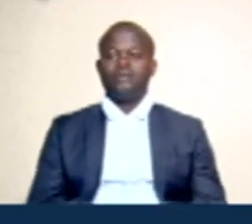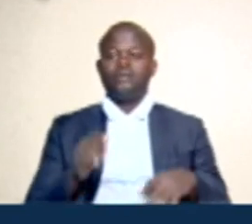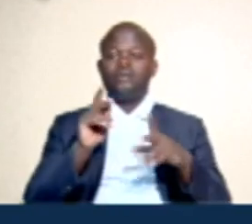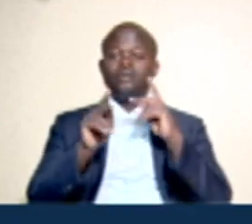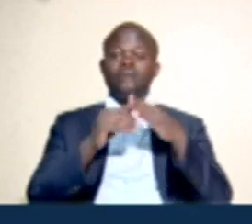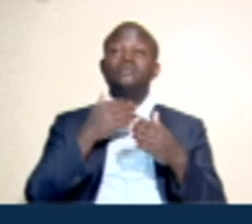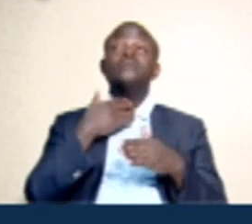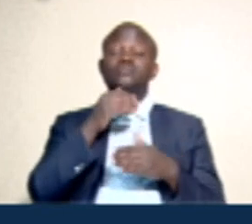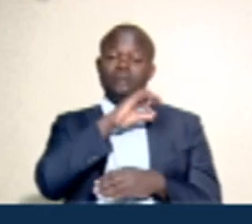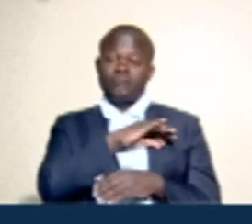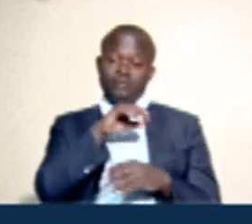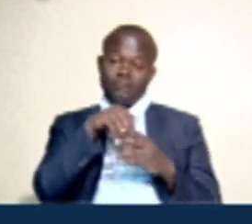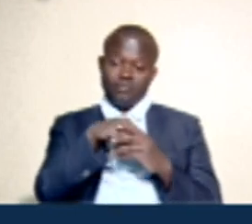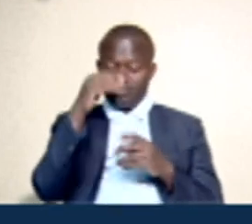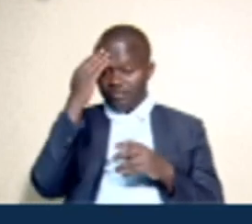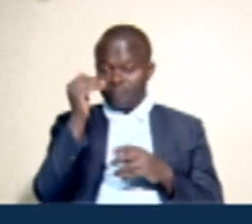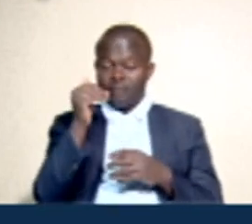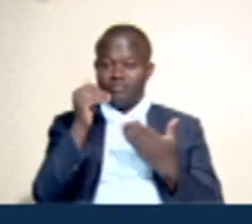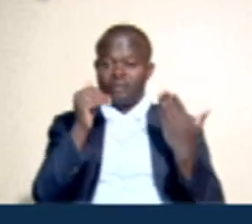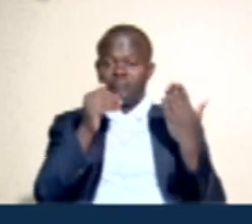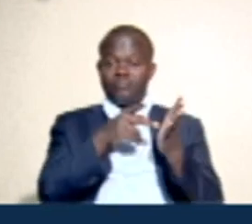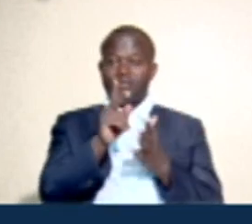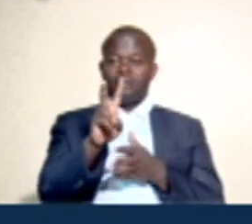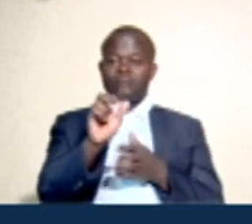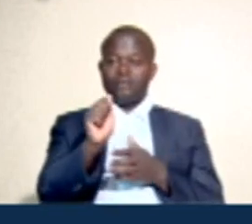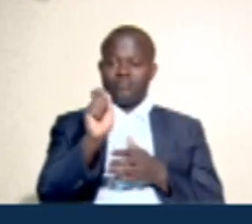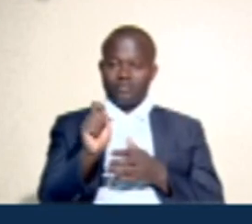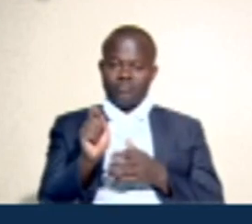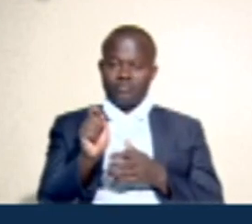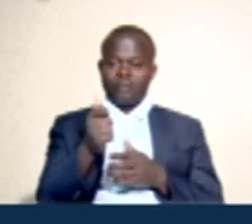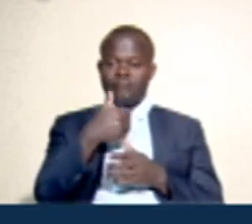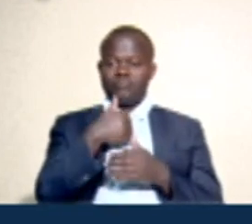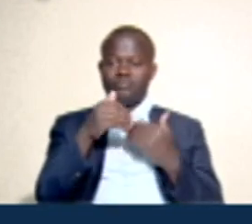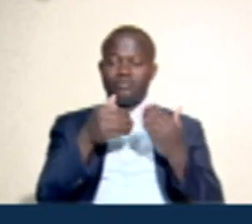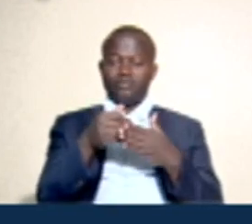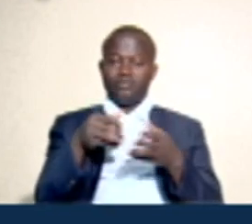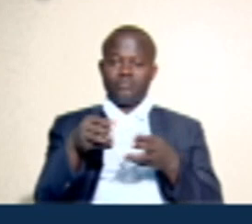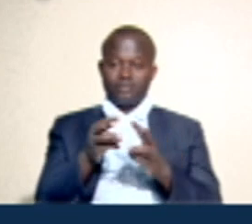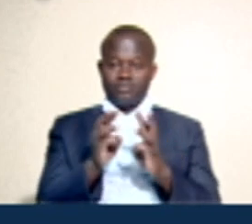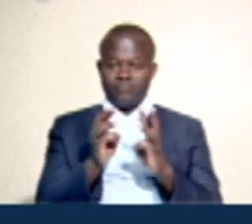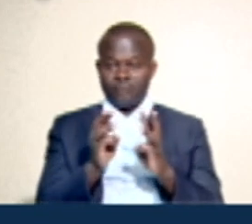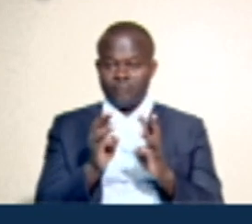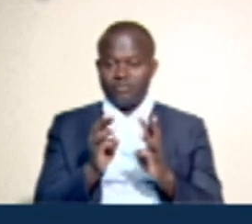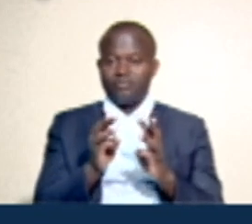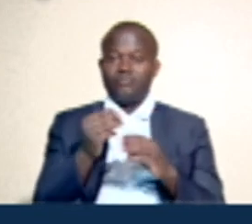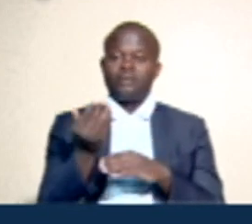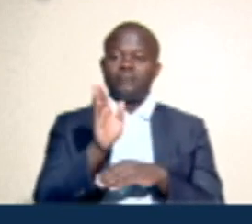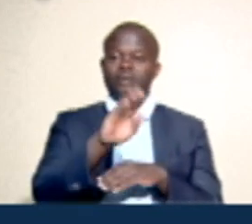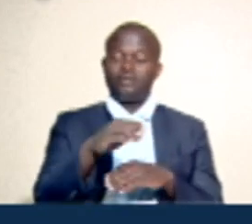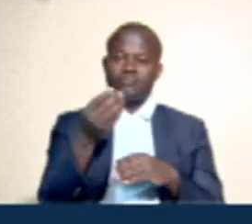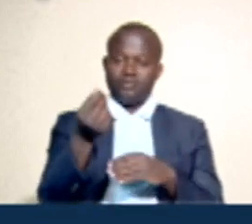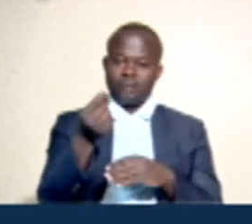kubyungukira ngo bivuze gutyo, kuko uwishyuye VAT aba afite kuba yasubizwa